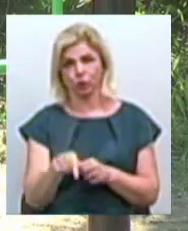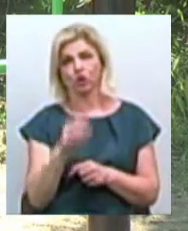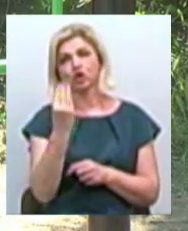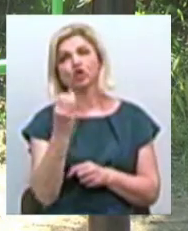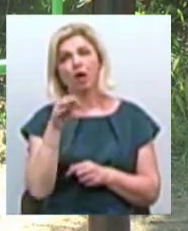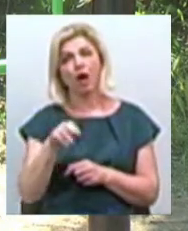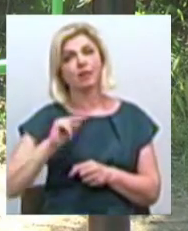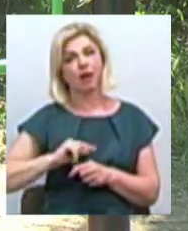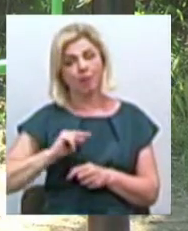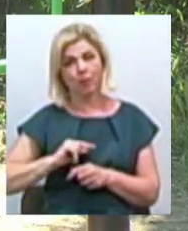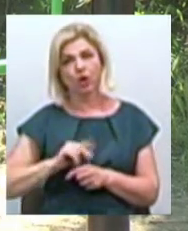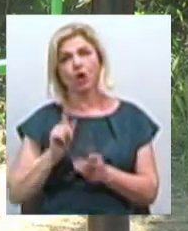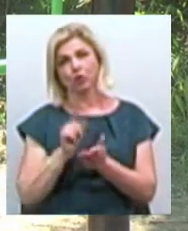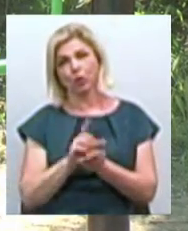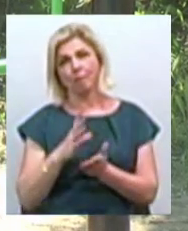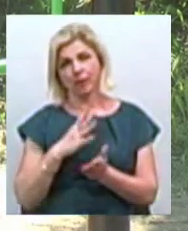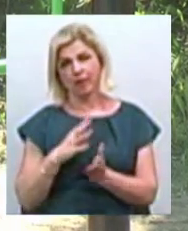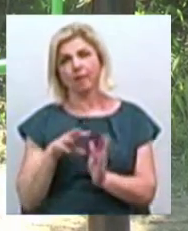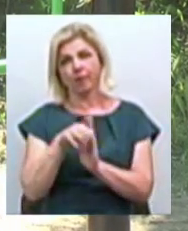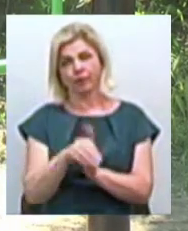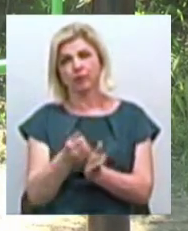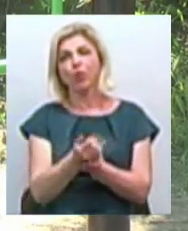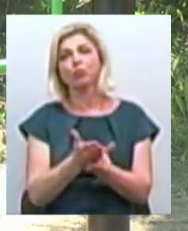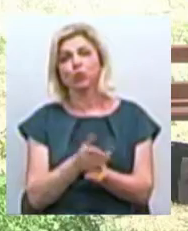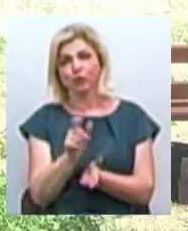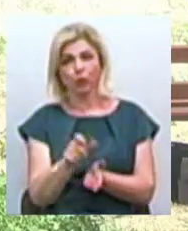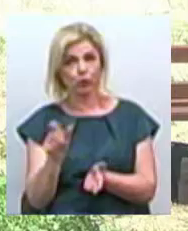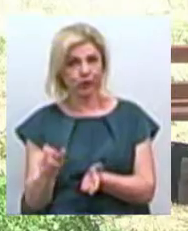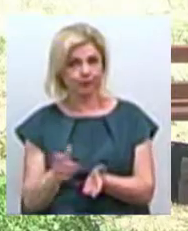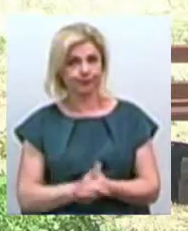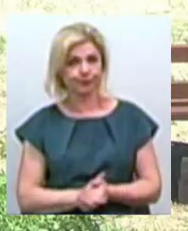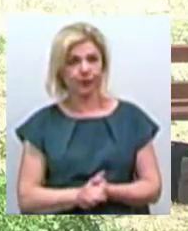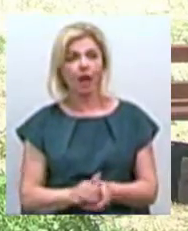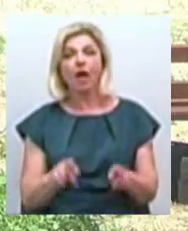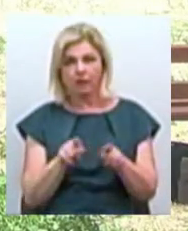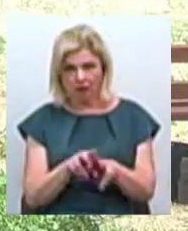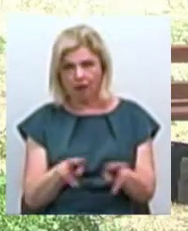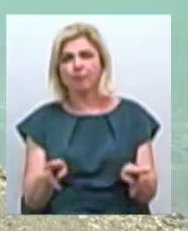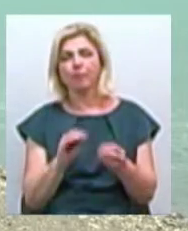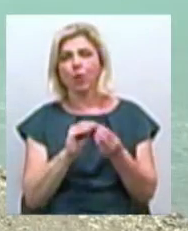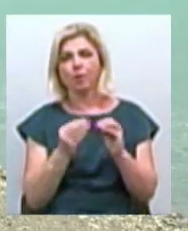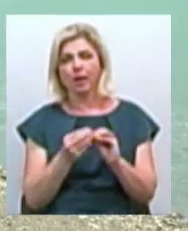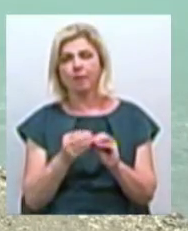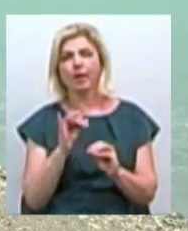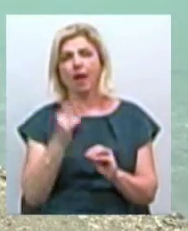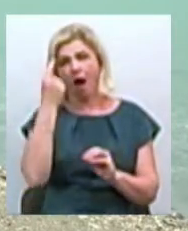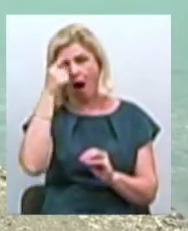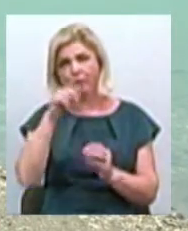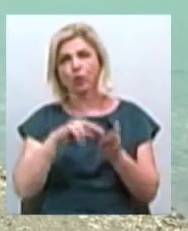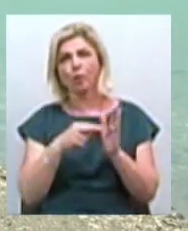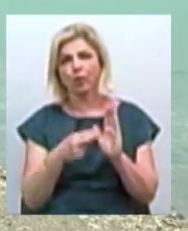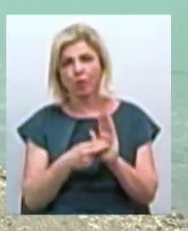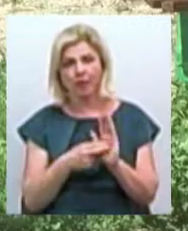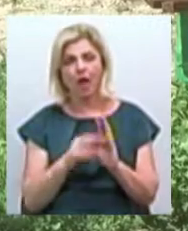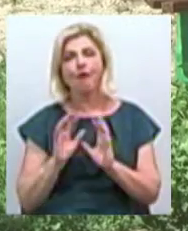мають вноситися декілька одиниць обслуговуючого персоналу. З такою ж проблемою зіштовхнулись автори проекту «Шикарний